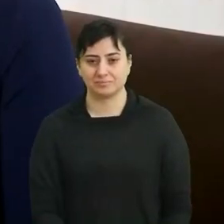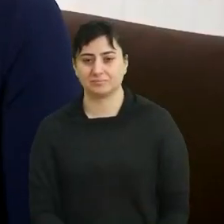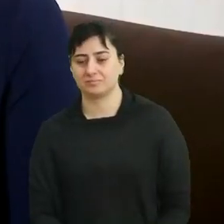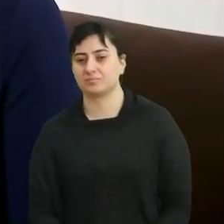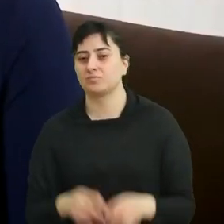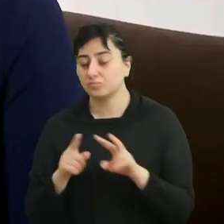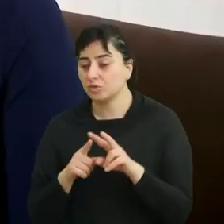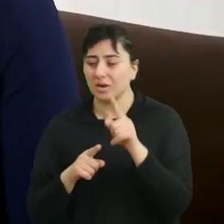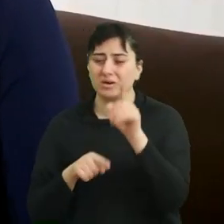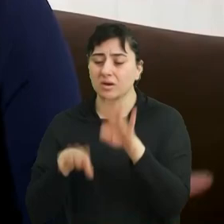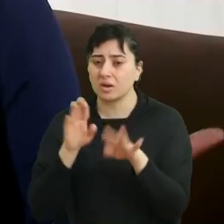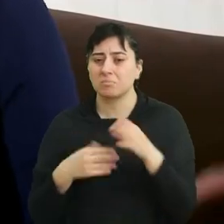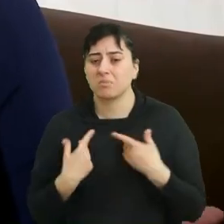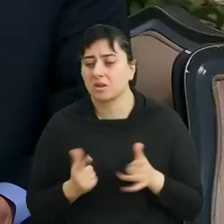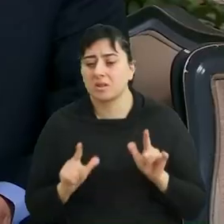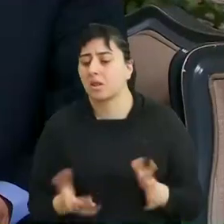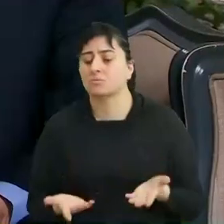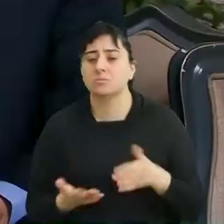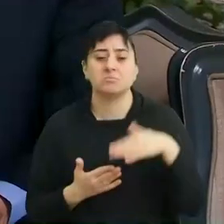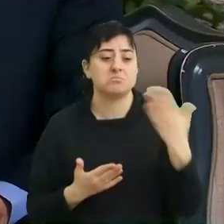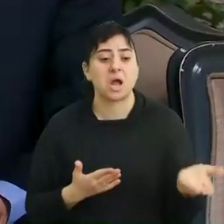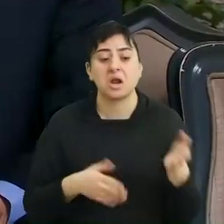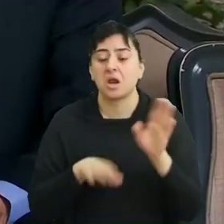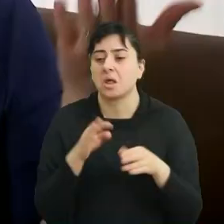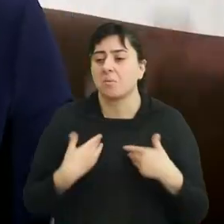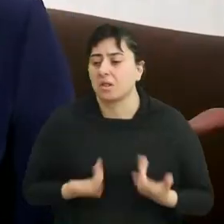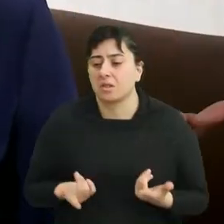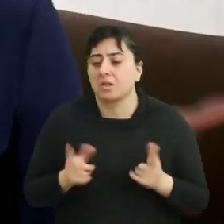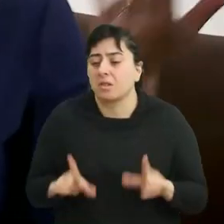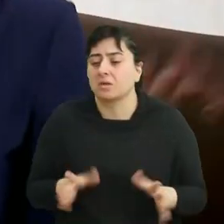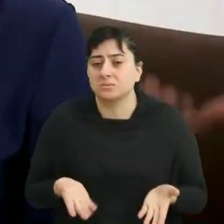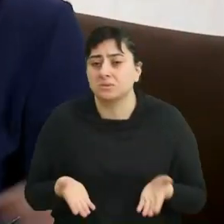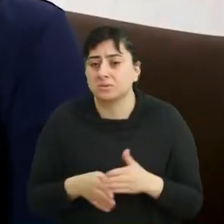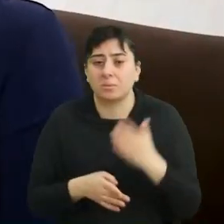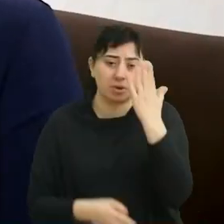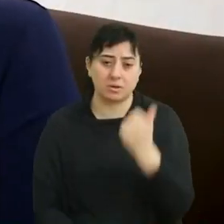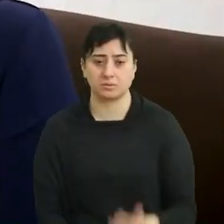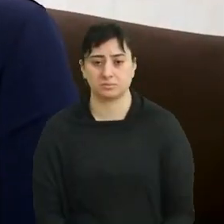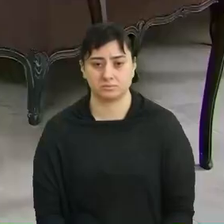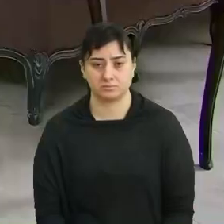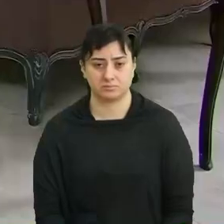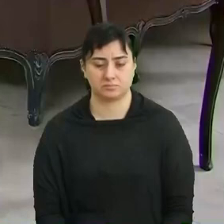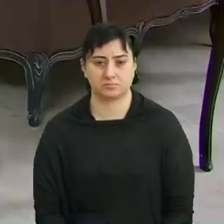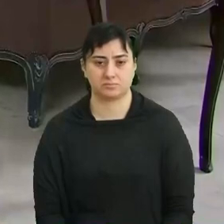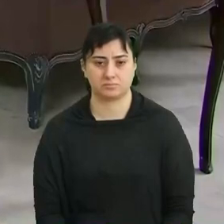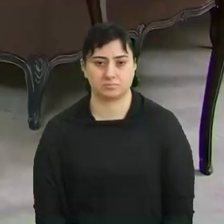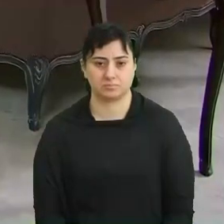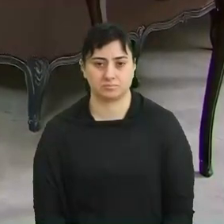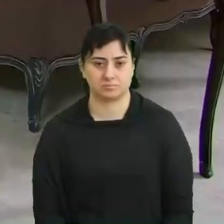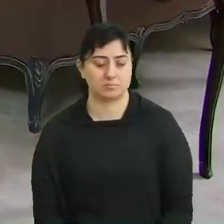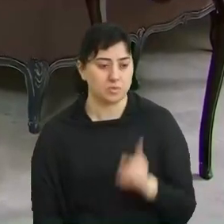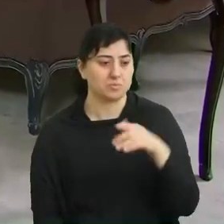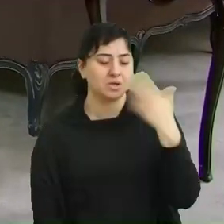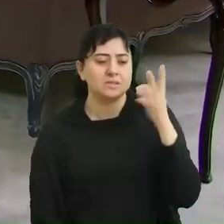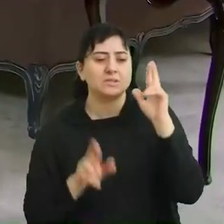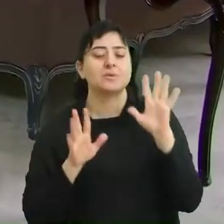yani Nurhan'ın reklamda olması bile beni ilgilendirmiyorken bir başkasının oynaması beni niye ilgilendirsin? Niye çağırdınız beni buraya? Hayır hayatım, o başkası